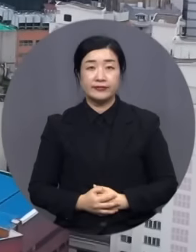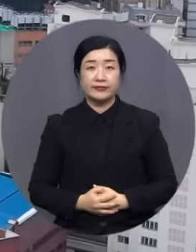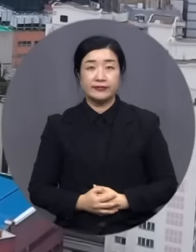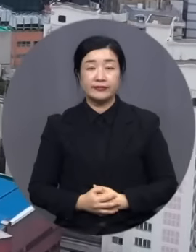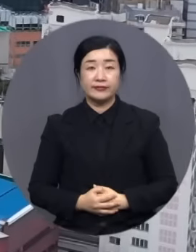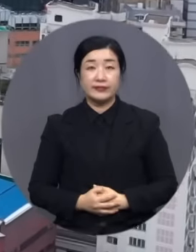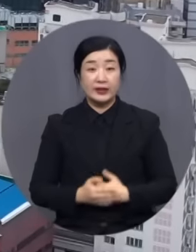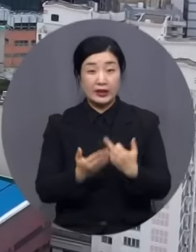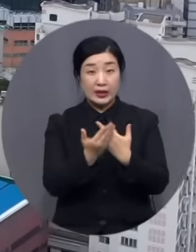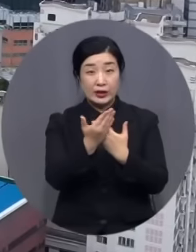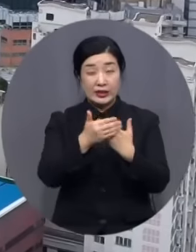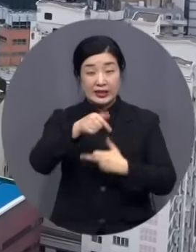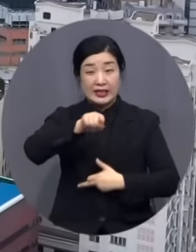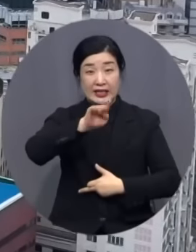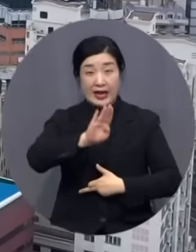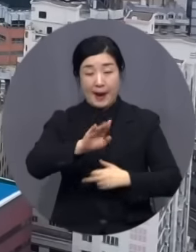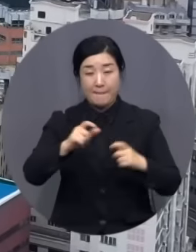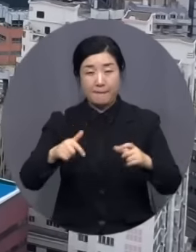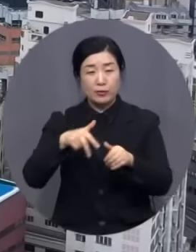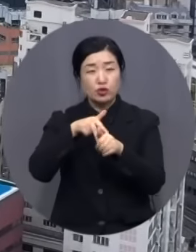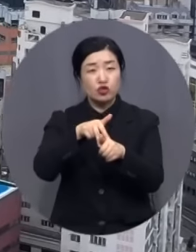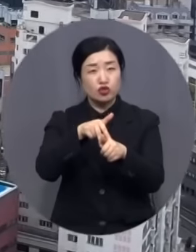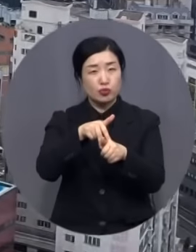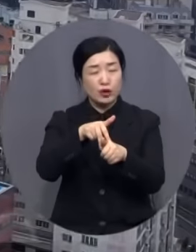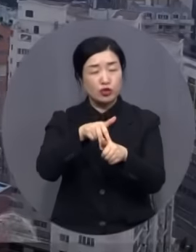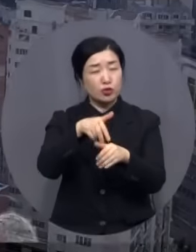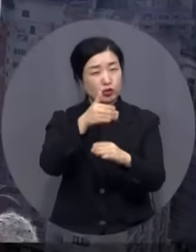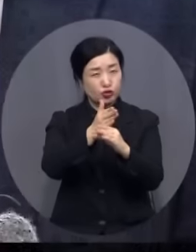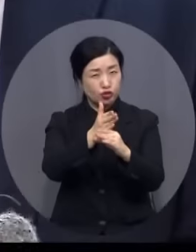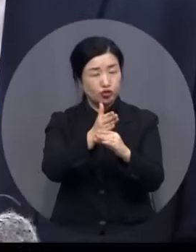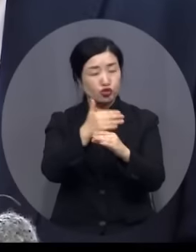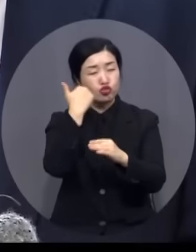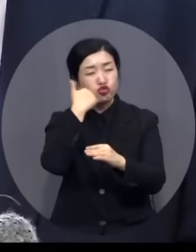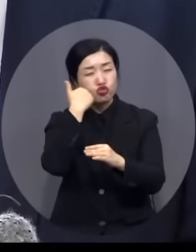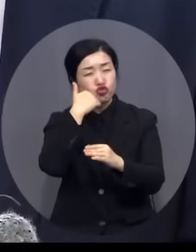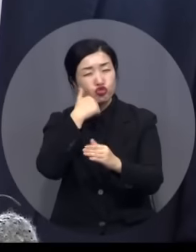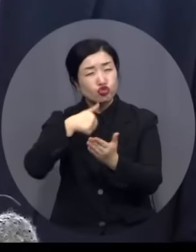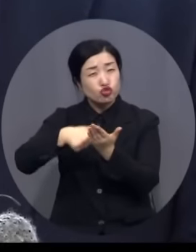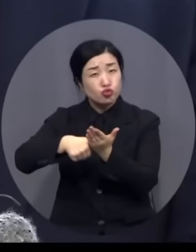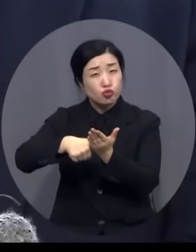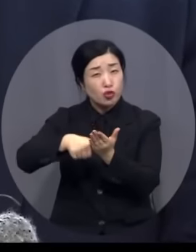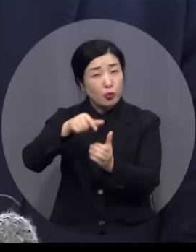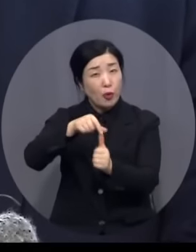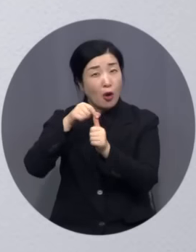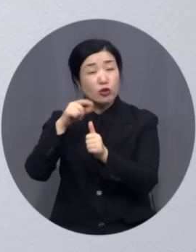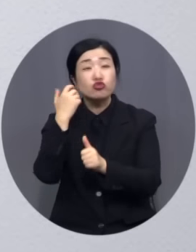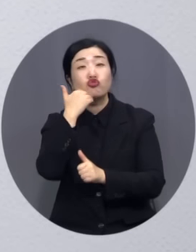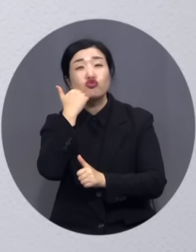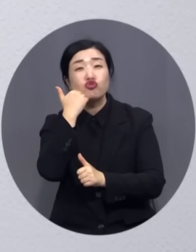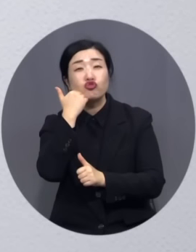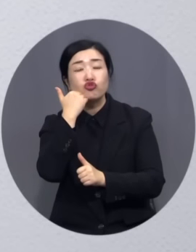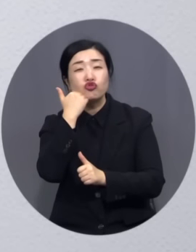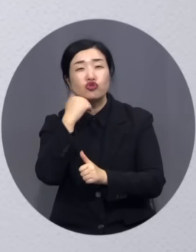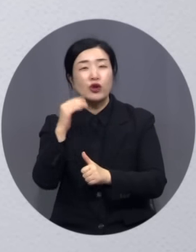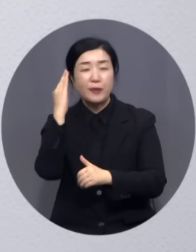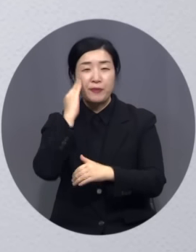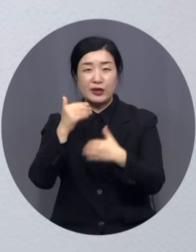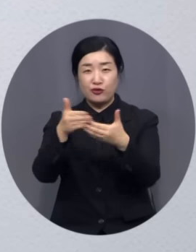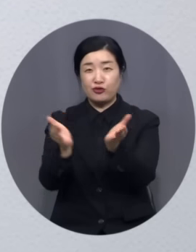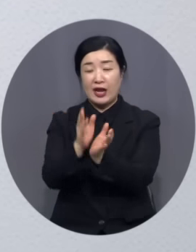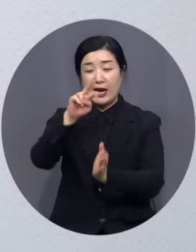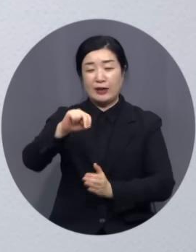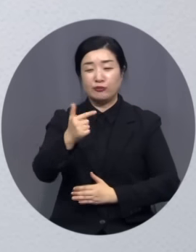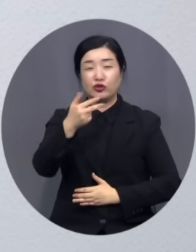제주시 갑 지역구에 출마가 예상되는 후보 중 누구에게 투표하는 문에 대해 더불어민주당